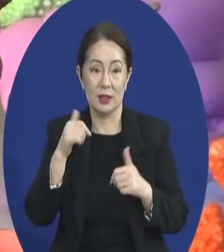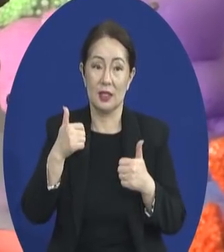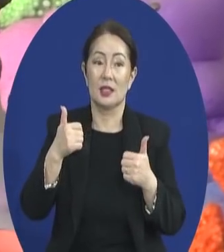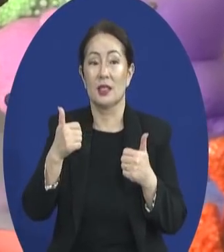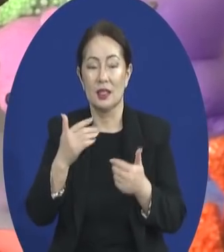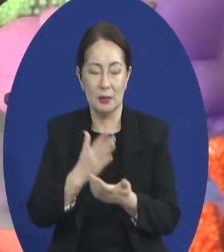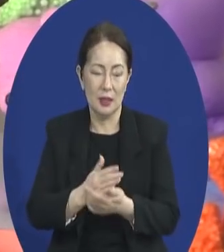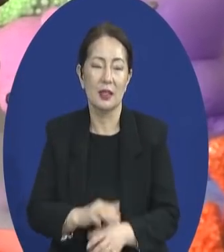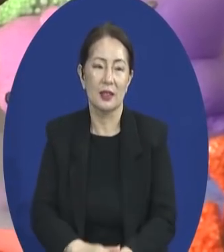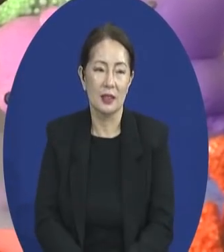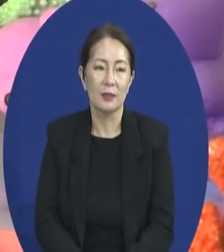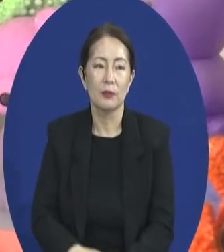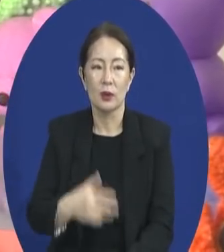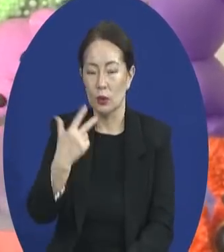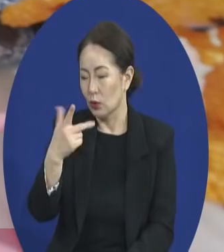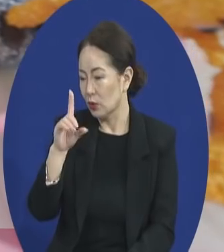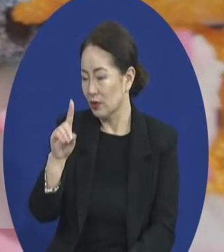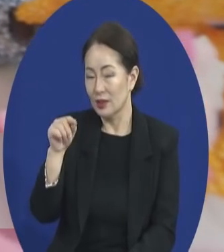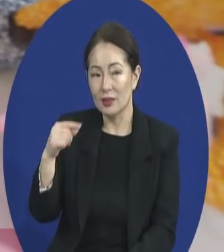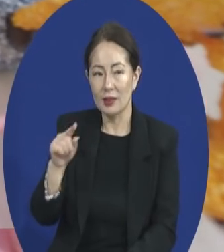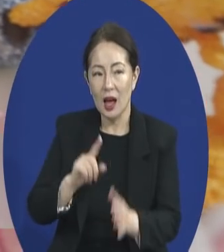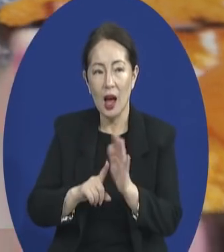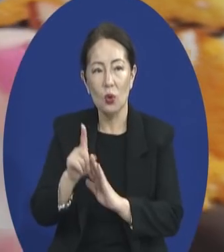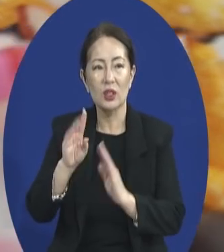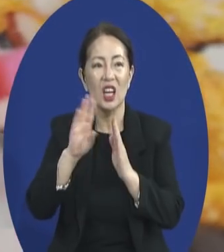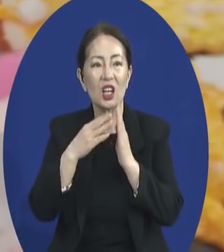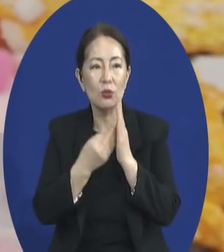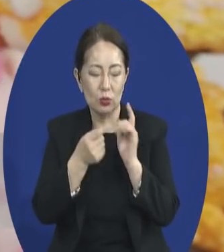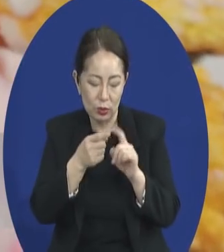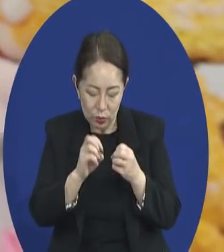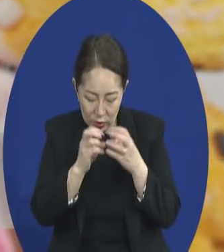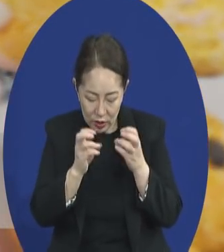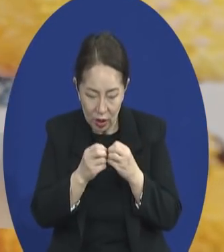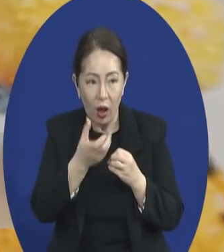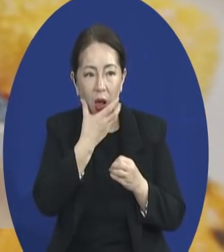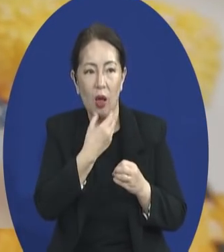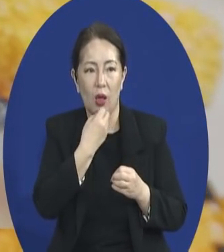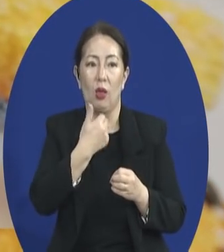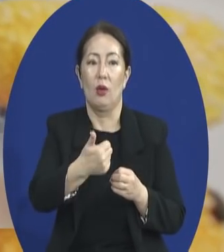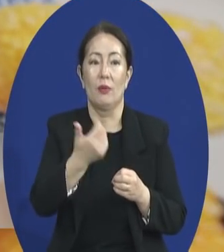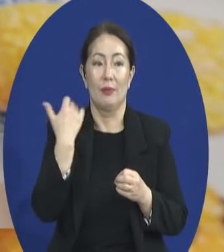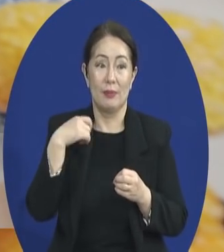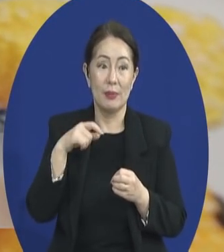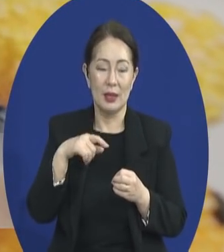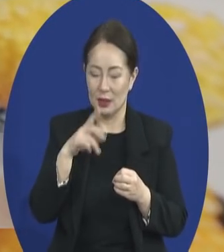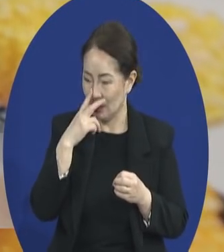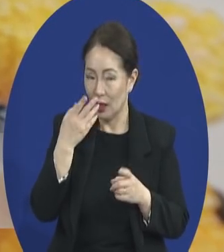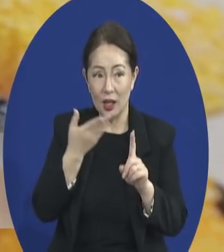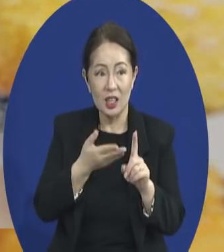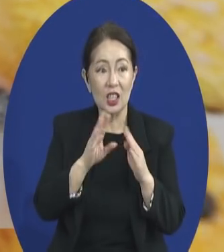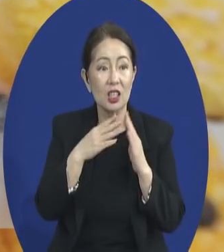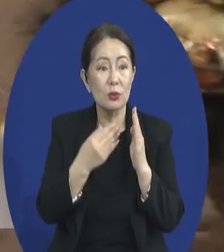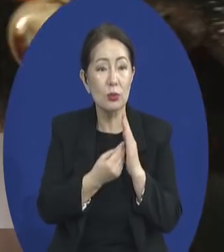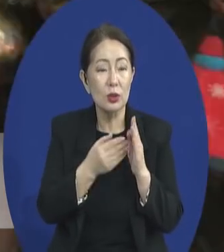юм уу? 3D баримлын шавраар анх удаа гэр бүлийнхнийг урлан хийхэд маш сонирхолтой байсан гэдгээ. Үзэгч таны харж байгаа гэр